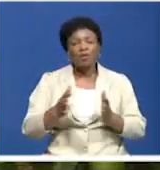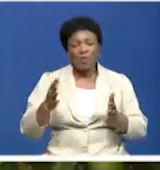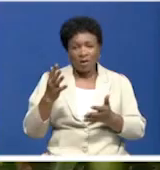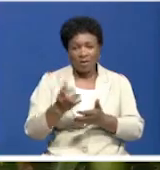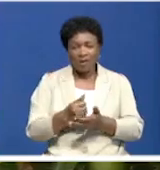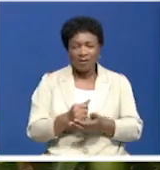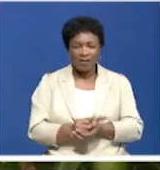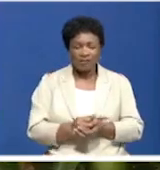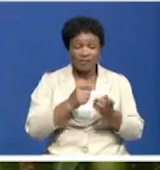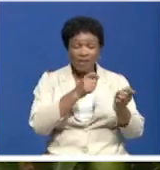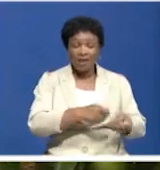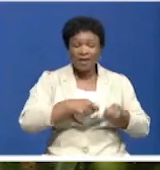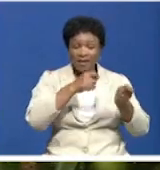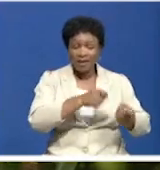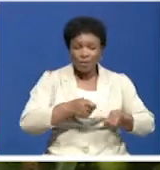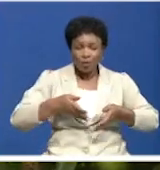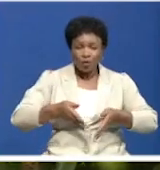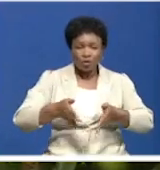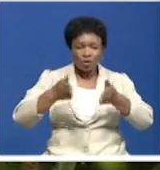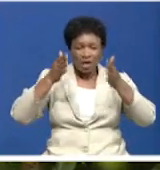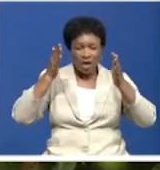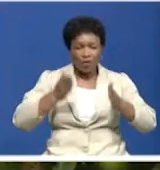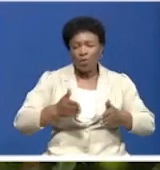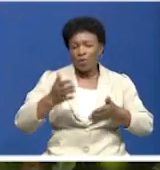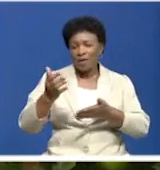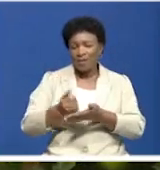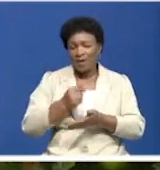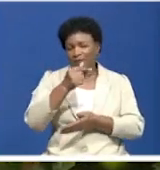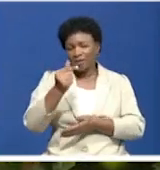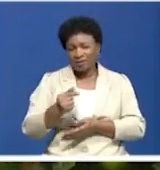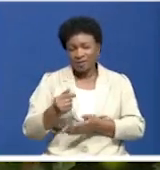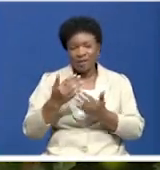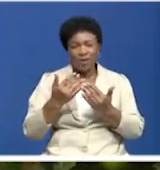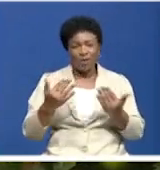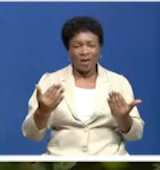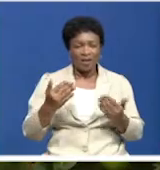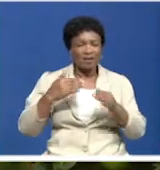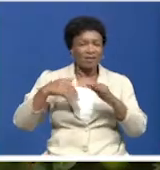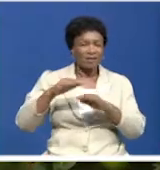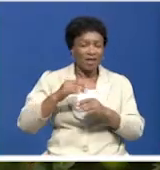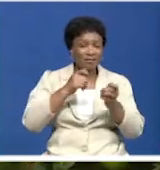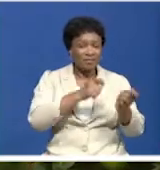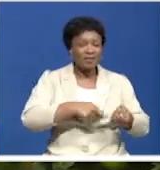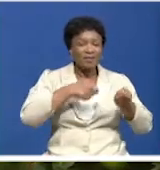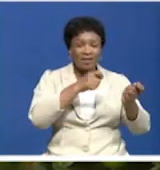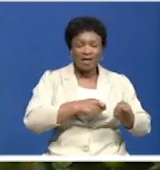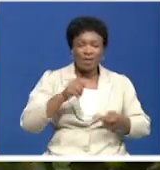moja Ya njia kuu kwa Sasa Ina inizia kipa wat Tanzania walo wengi hususan kilimo cha